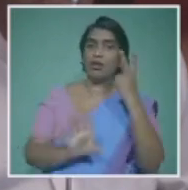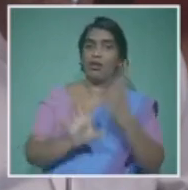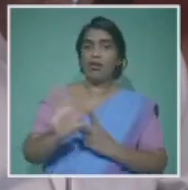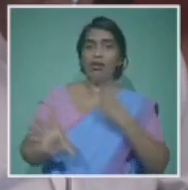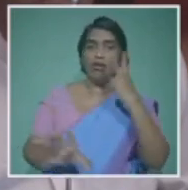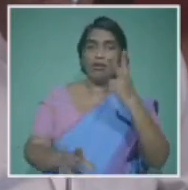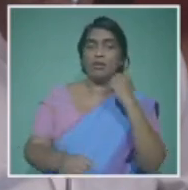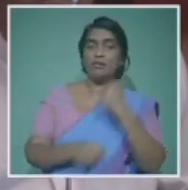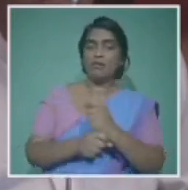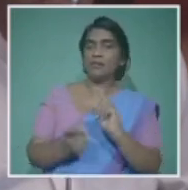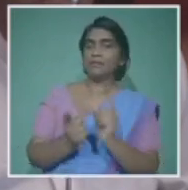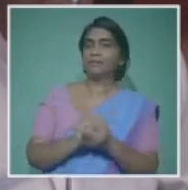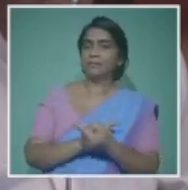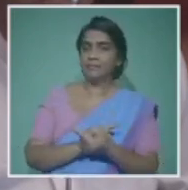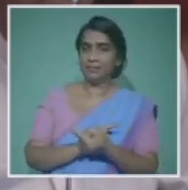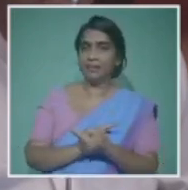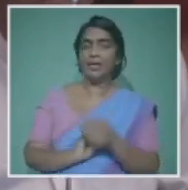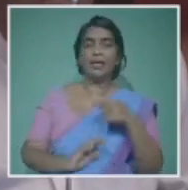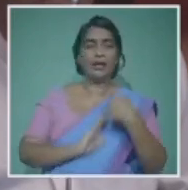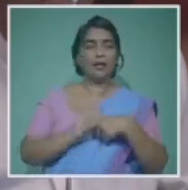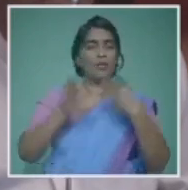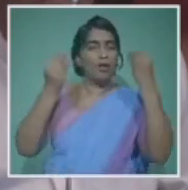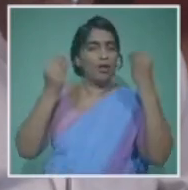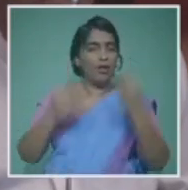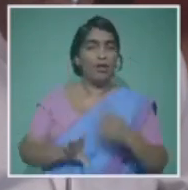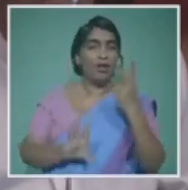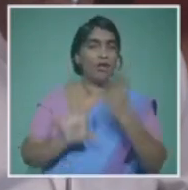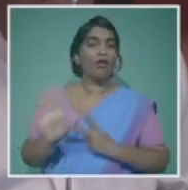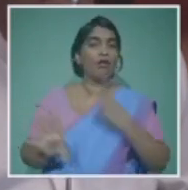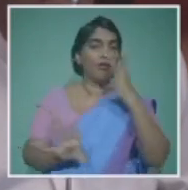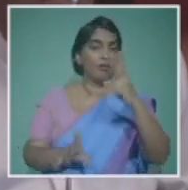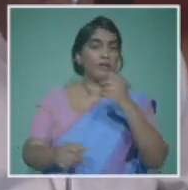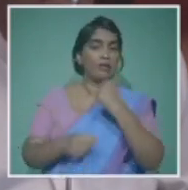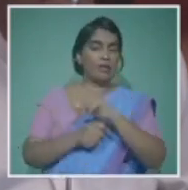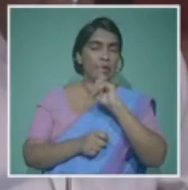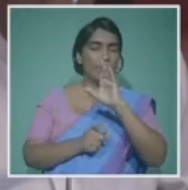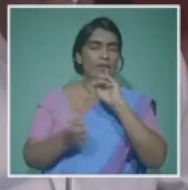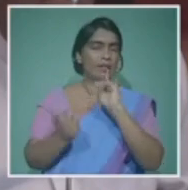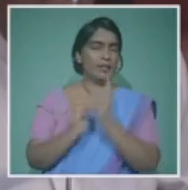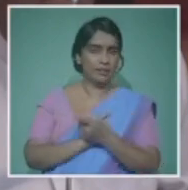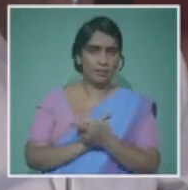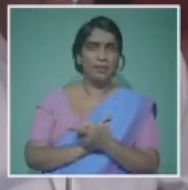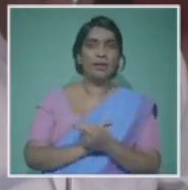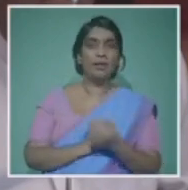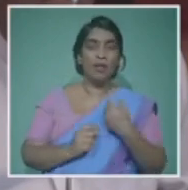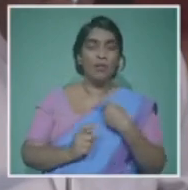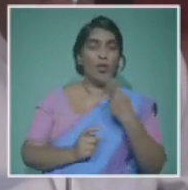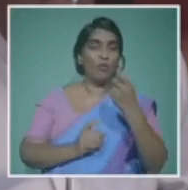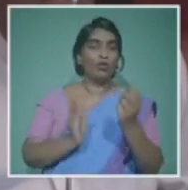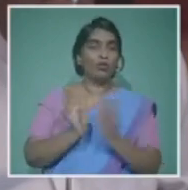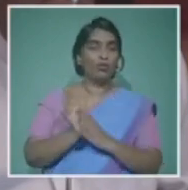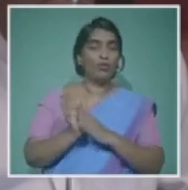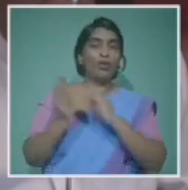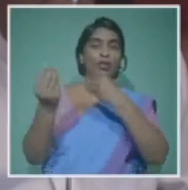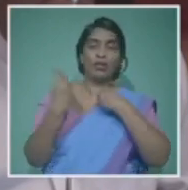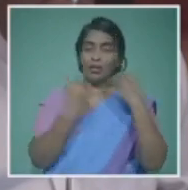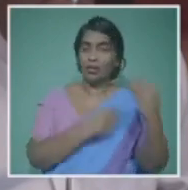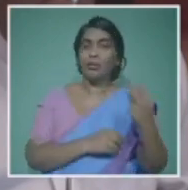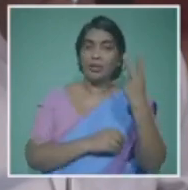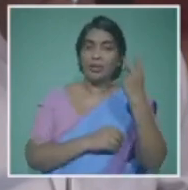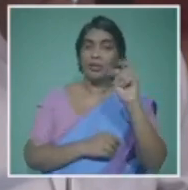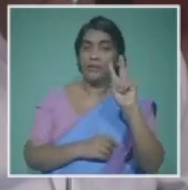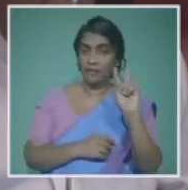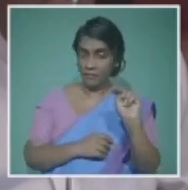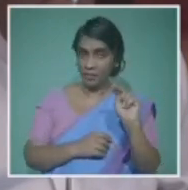ආණ්ඩුව හැංගුවා. රට බංගලොත් එක අවුරුදු දෙකක් ආණ්ඩුව හැංගුවා. අපිට මුදල් කමිටුව දීලා තිබ්බට අපි කියන